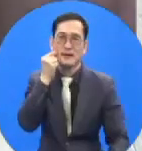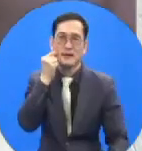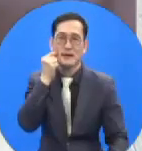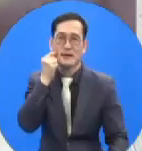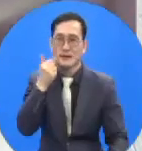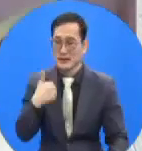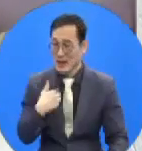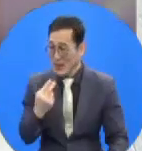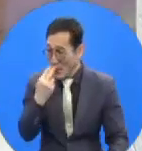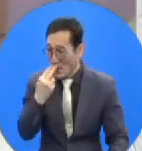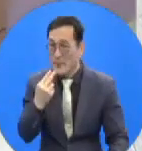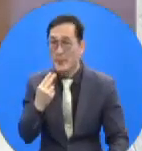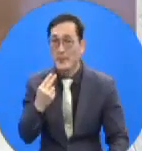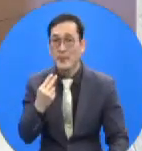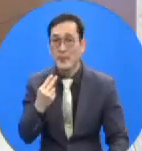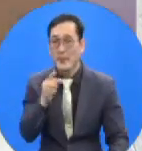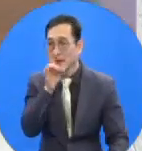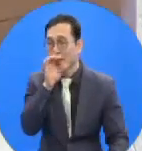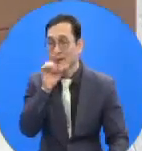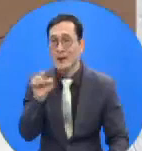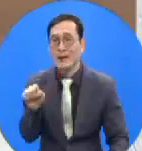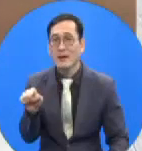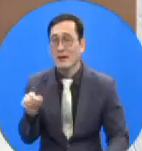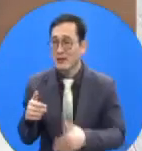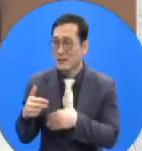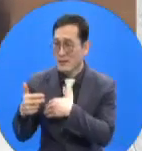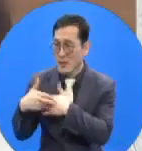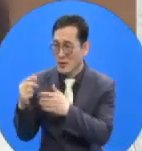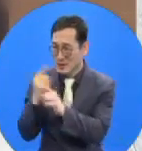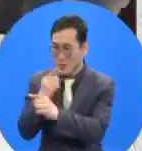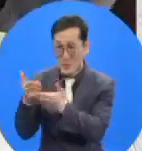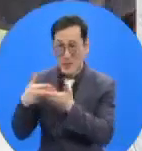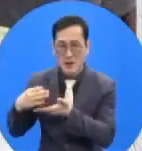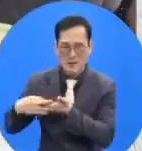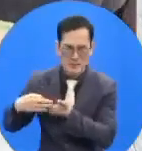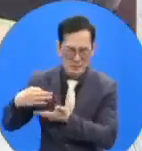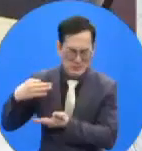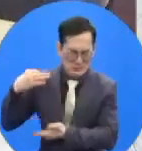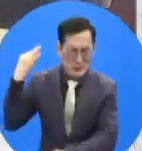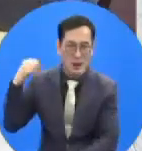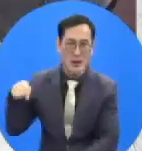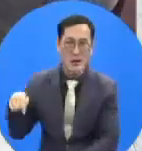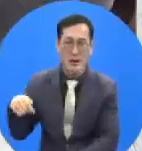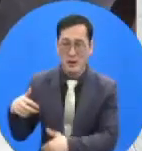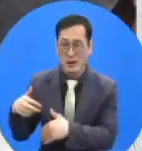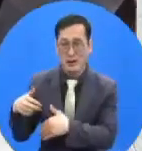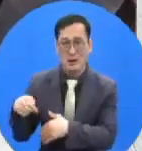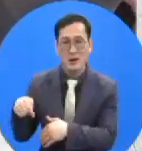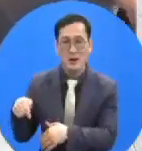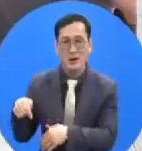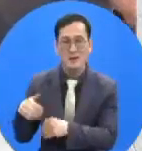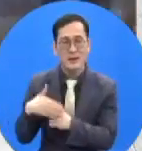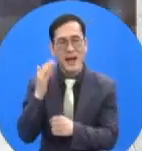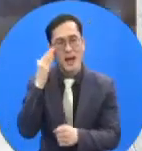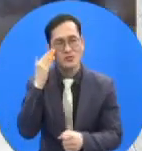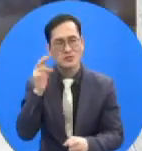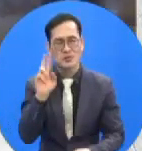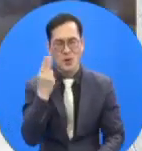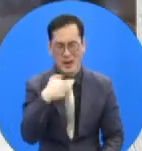보험 등 여러 가지 문제 때문에 그래서 아마 한국을 들어오기로 결정을 한 것 같고 본인이